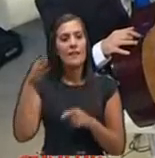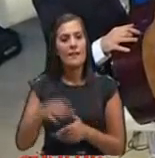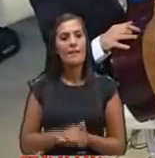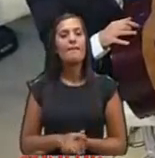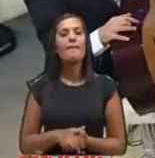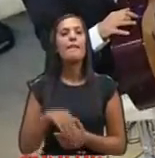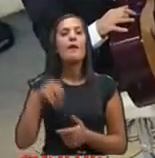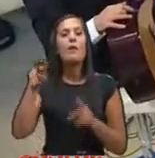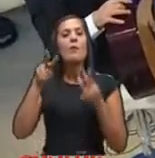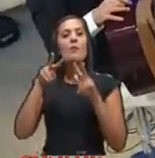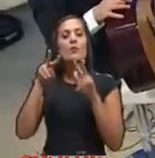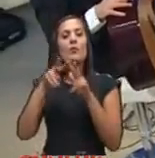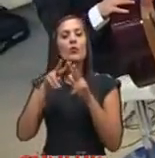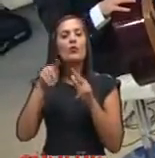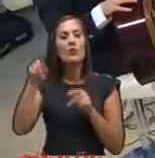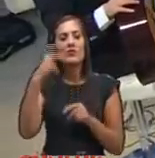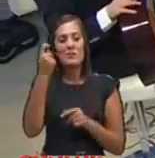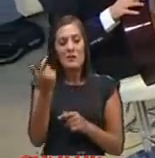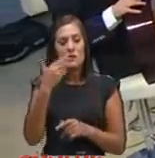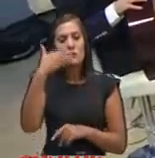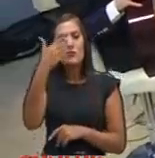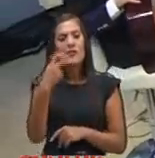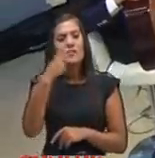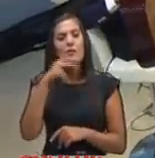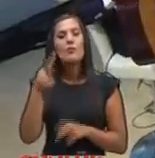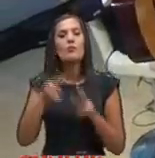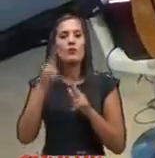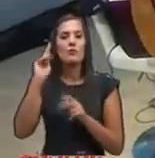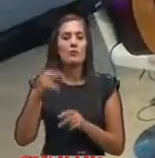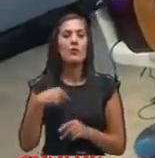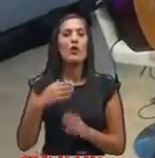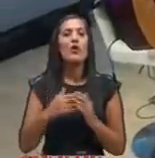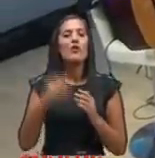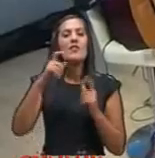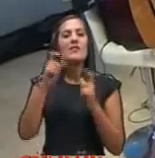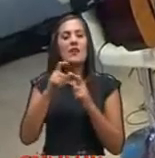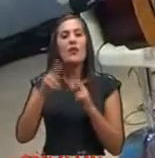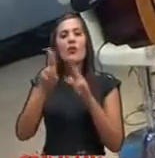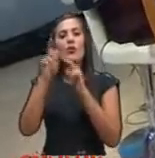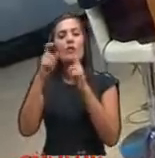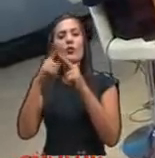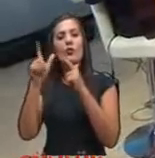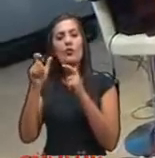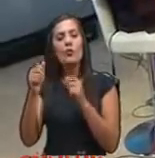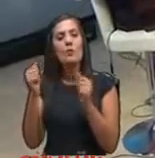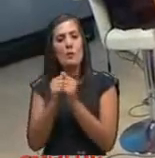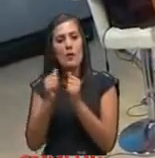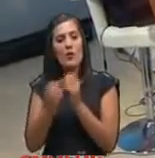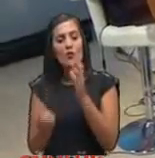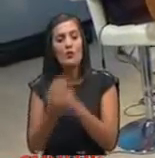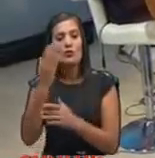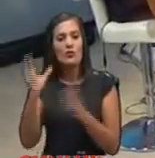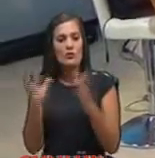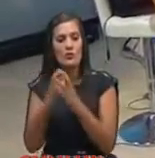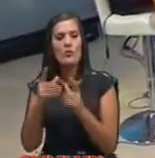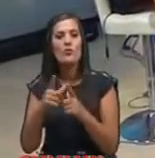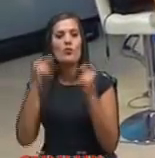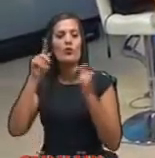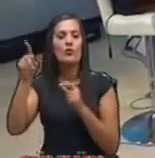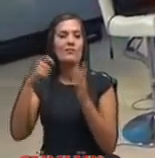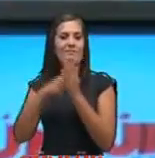suçlara. Şimdi albümdeki sözler, müzikler. Albümde 9 şarkı var. Evet. 9 şarkının 7'sinin sözü